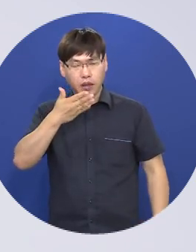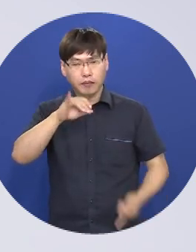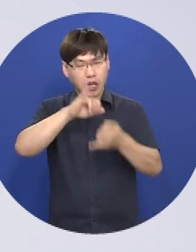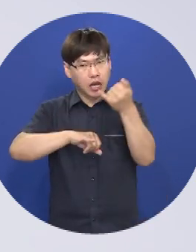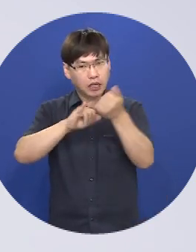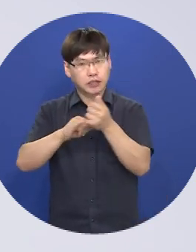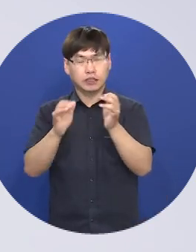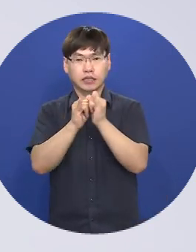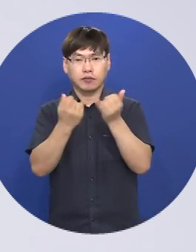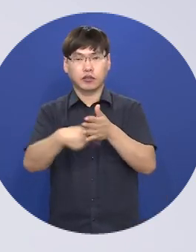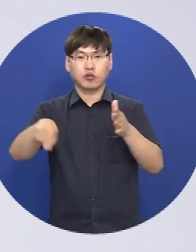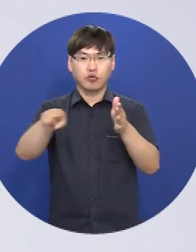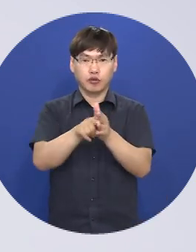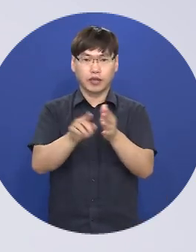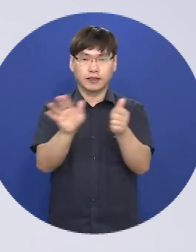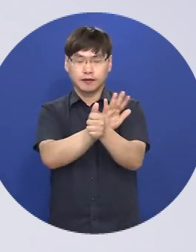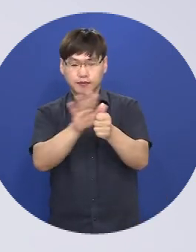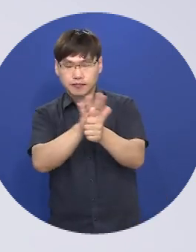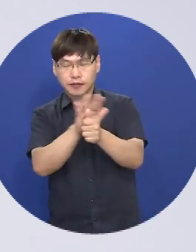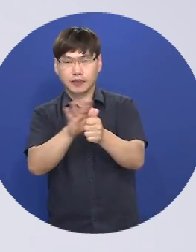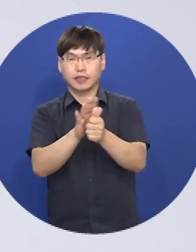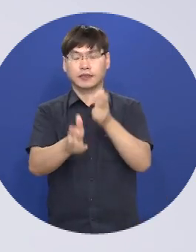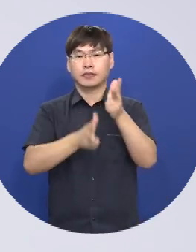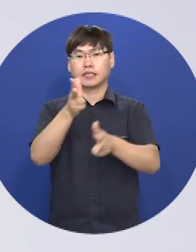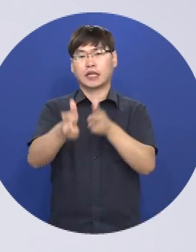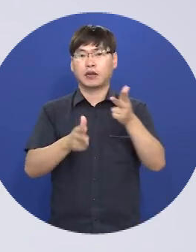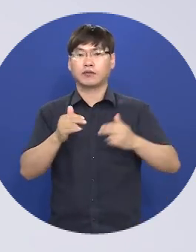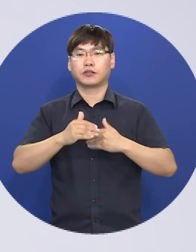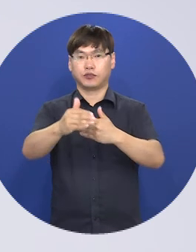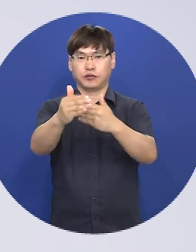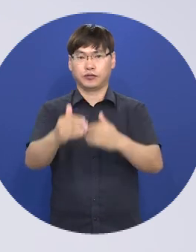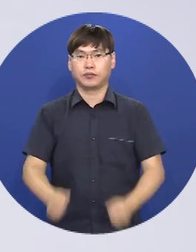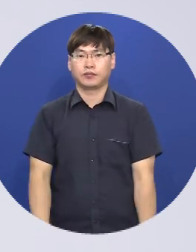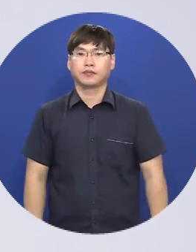고령자 건강 반찬 나누기 실생활 교육 사업을 추진했습니다.